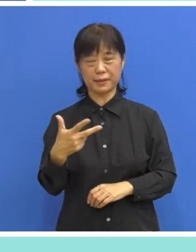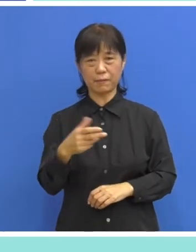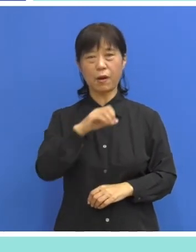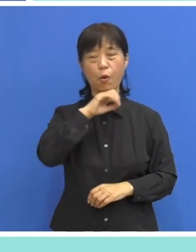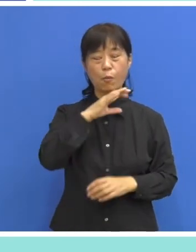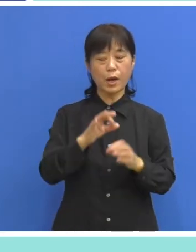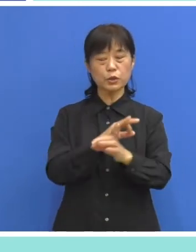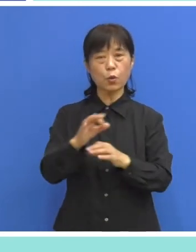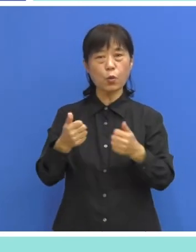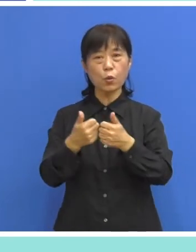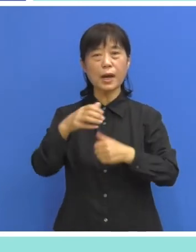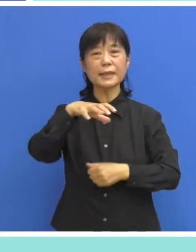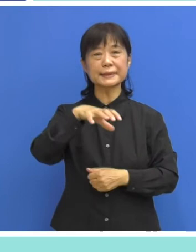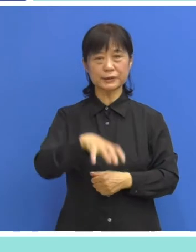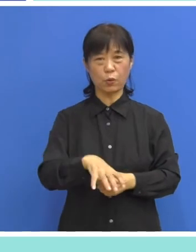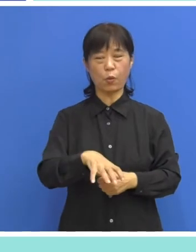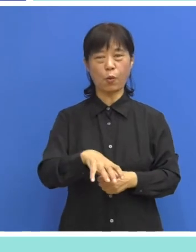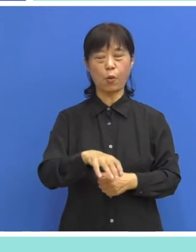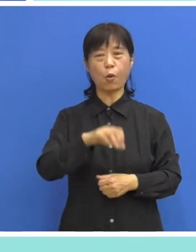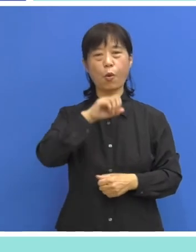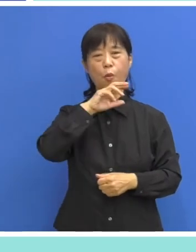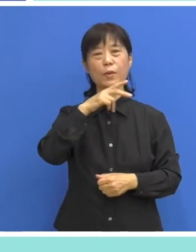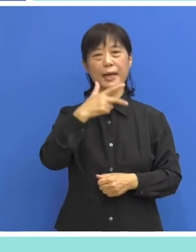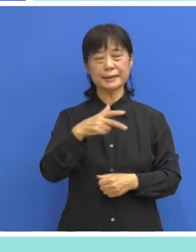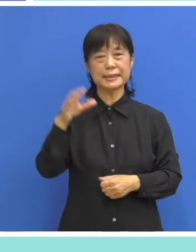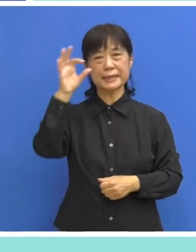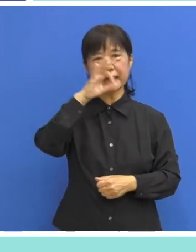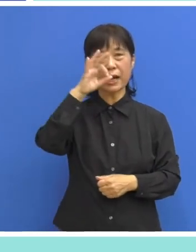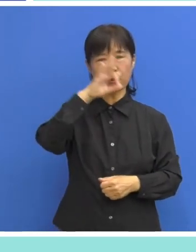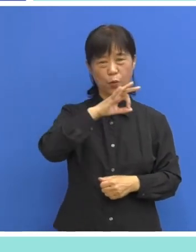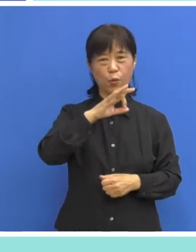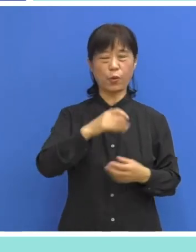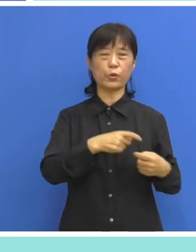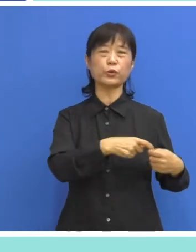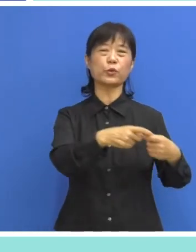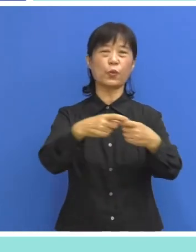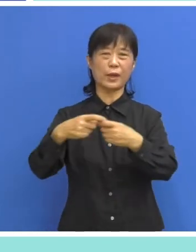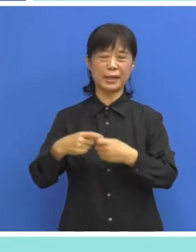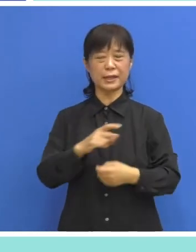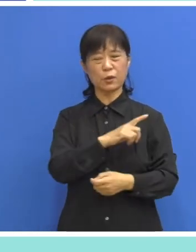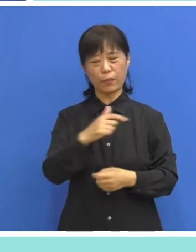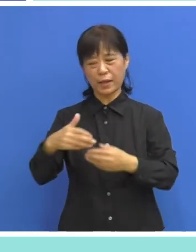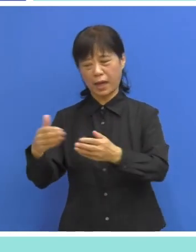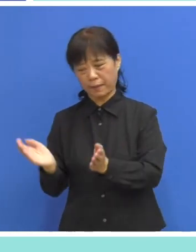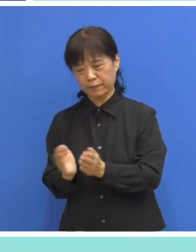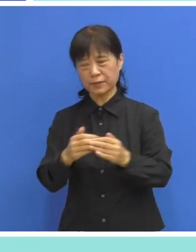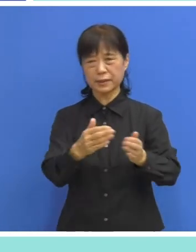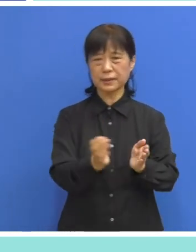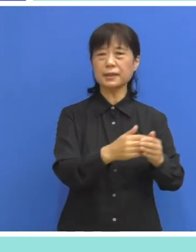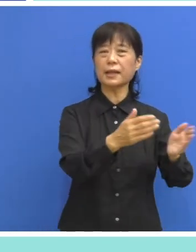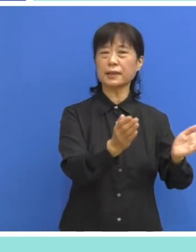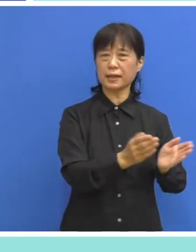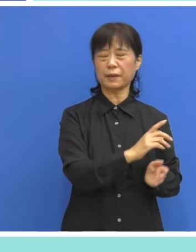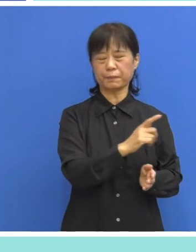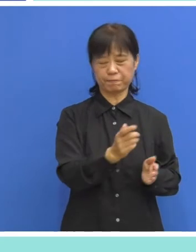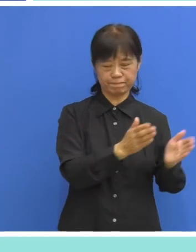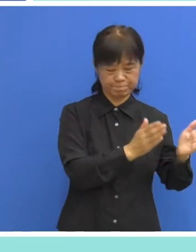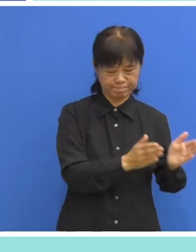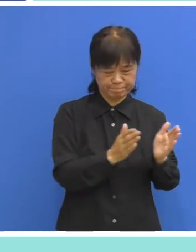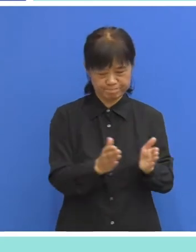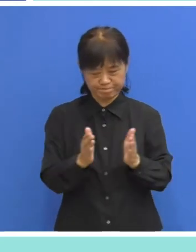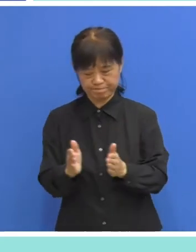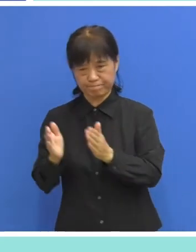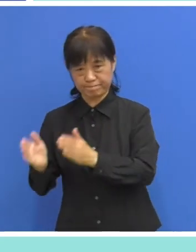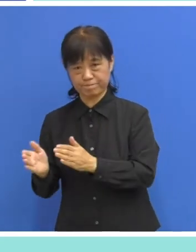村商工会議所また大村市観光コンベンション協会各種いろんな団体がですね準備に準備を重ね